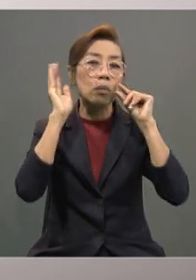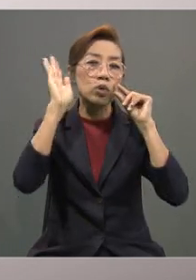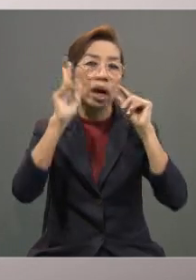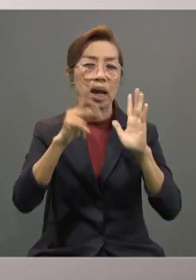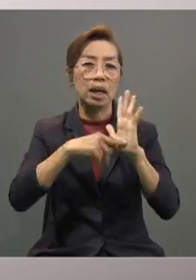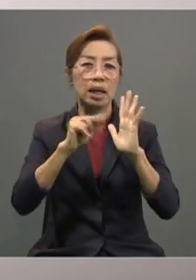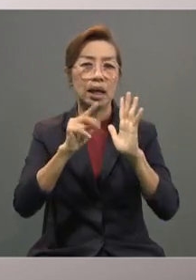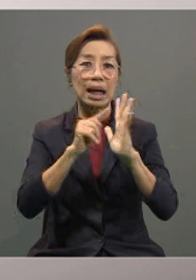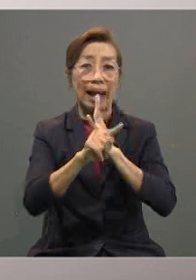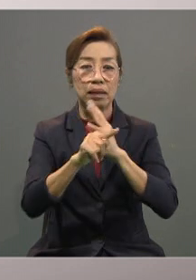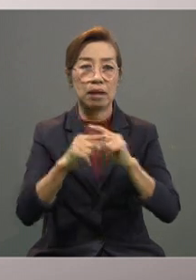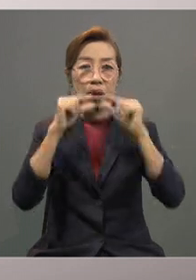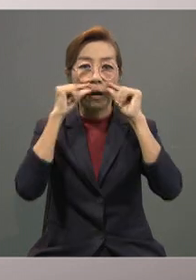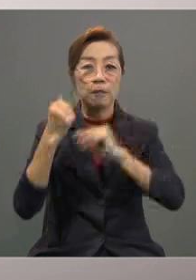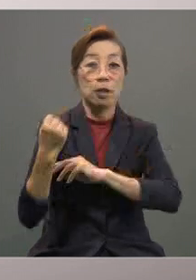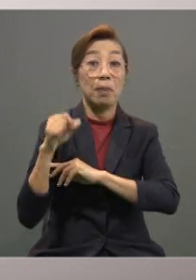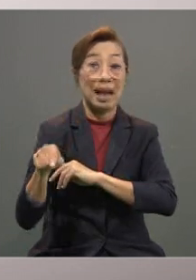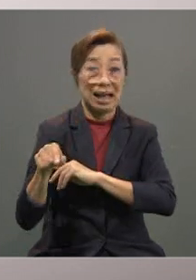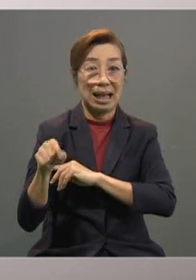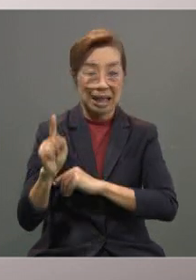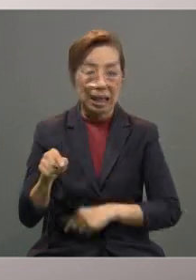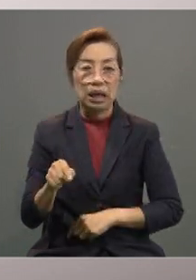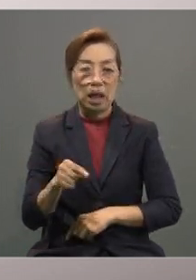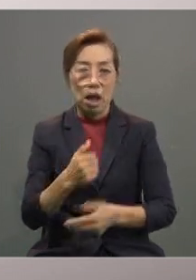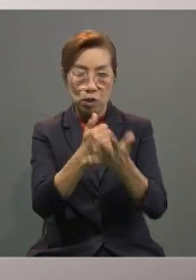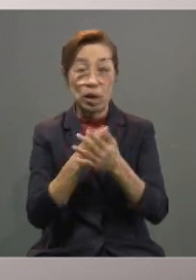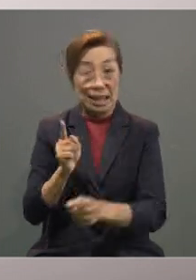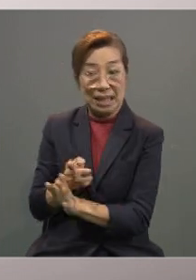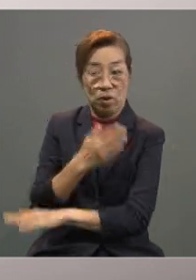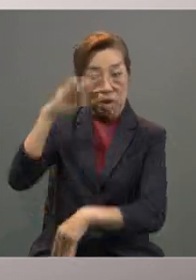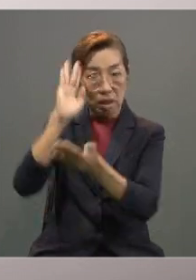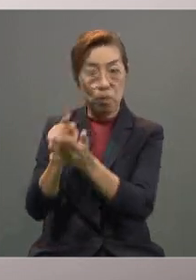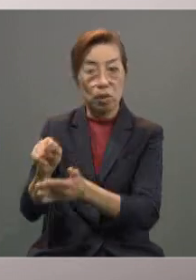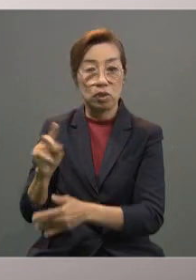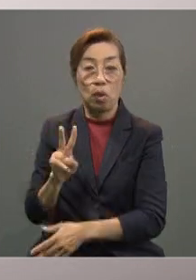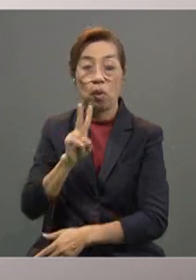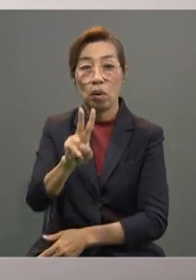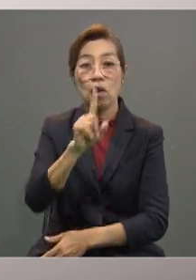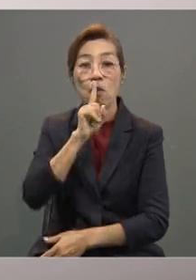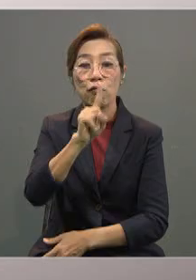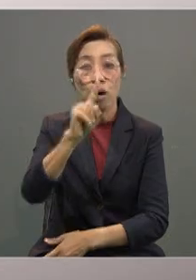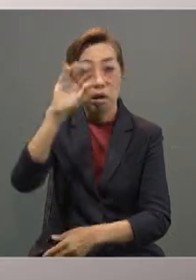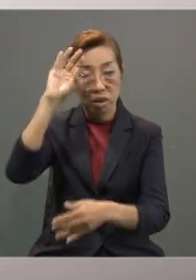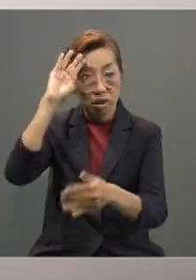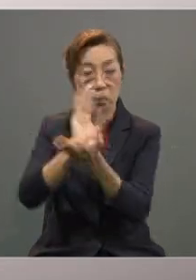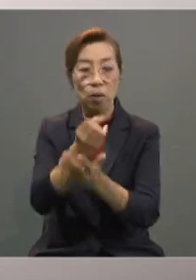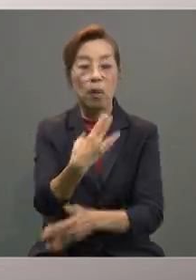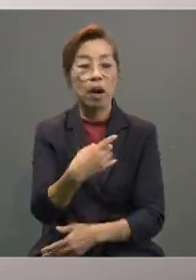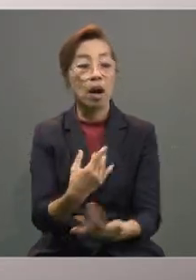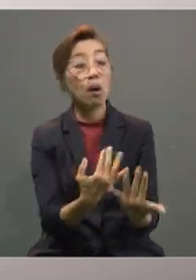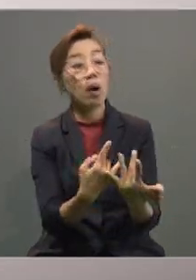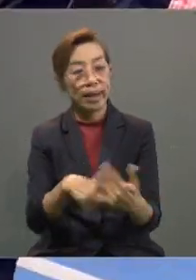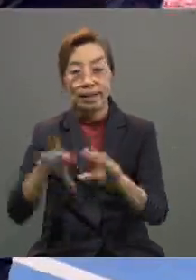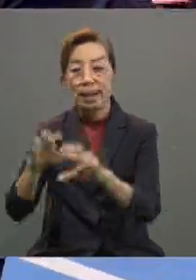ไปแจ้งความกับตำรวจแล้วนะแต่ก็ได้รับคำตอบจากตำรวจว่าจับได้เมื่อไหร่ก็เมื่อนั้นค่ะ